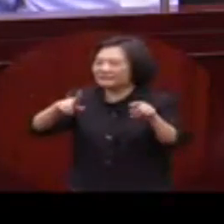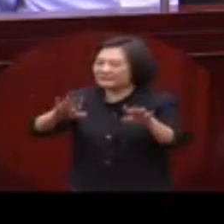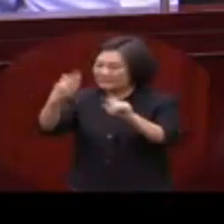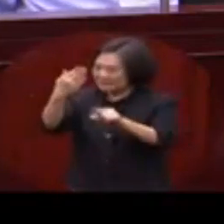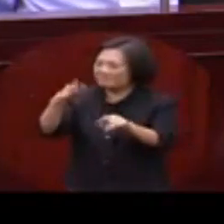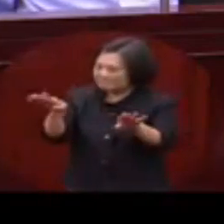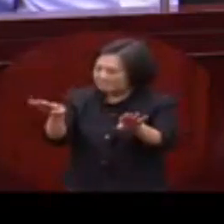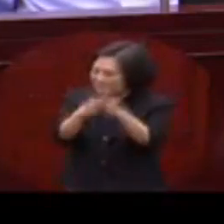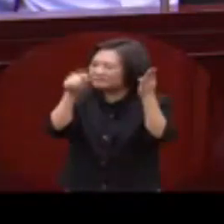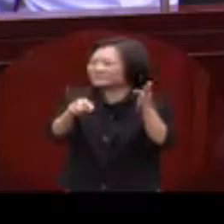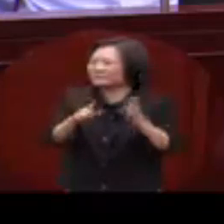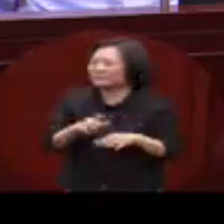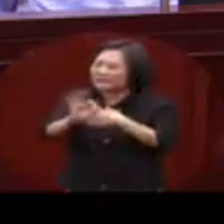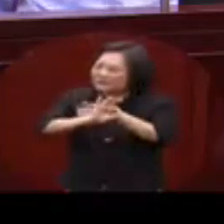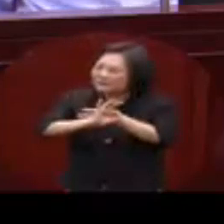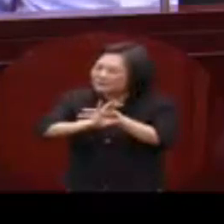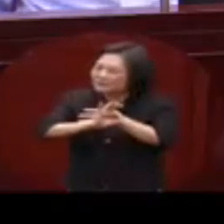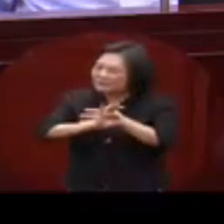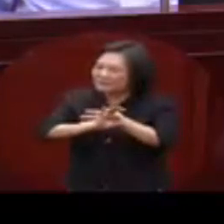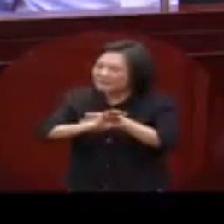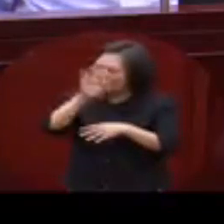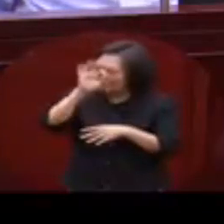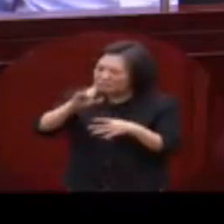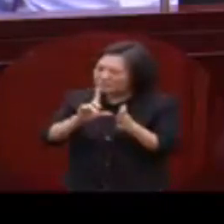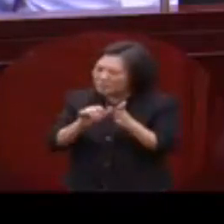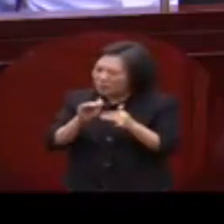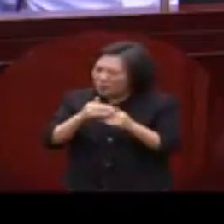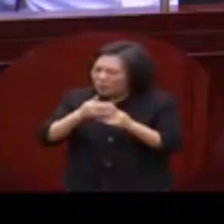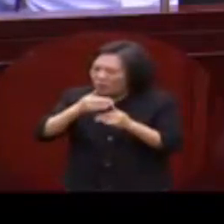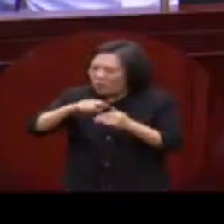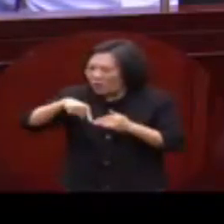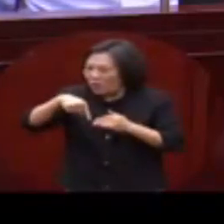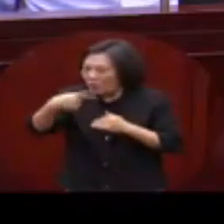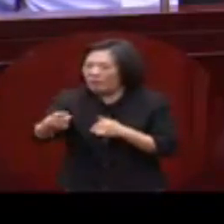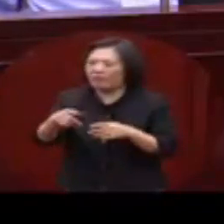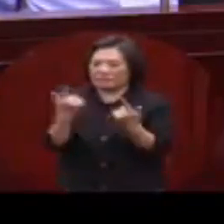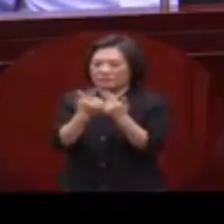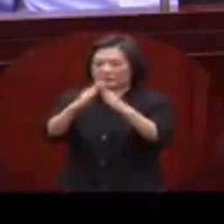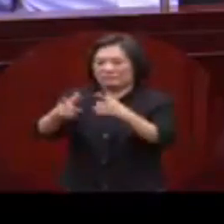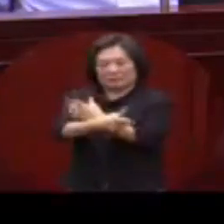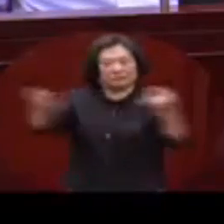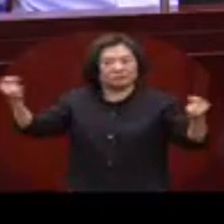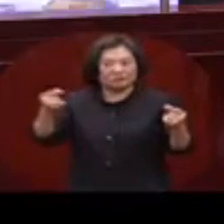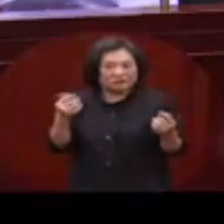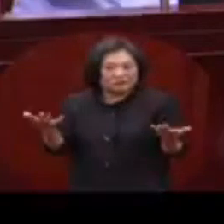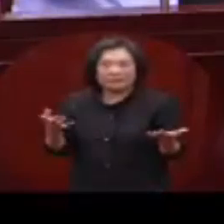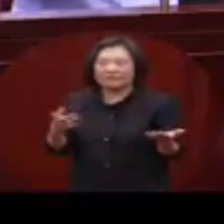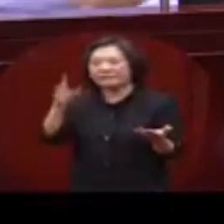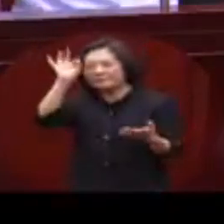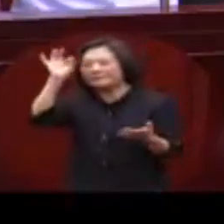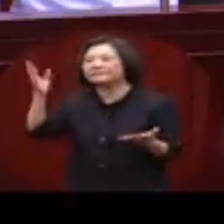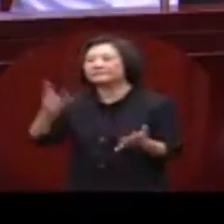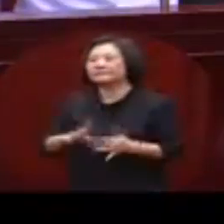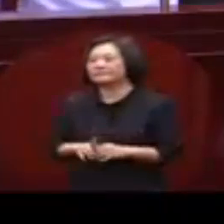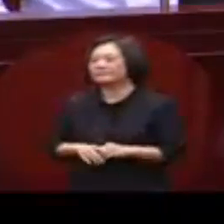导入，然后再看看这个多快的速度啊，会把整个台北市的无现金交易啊，吹了皮的啊，这个目前在